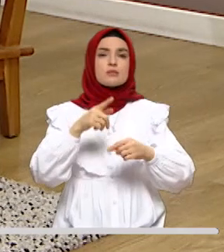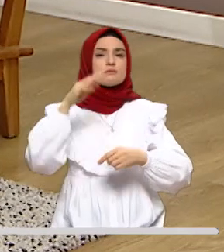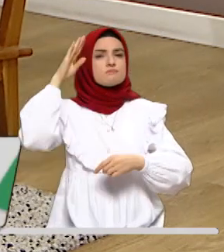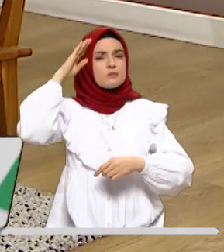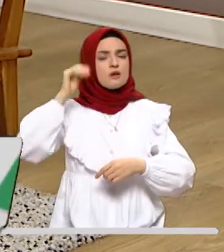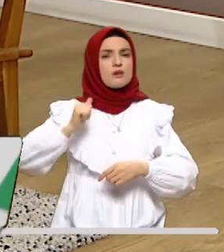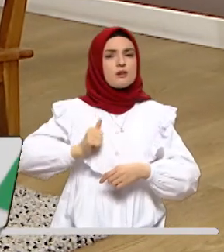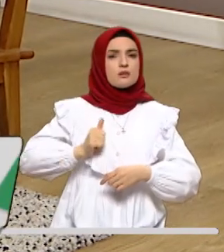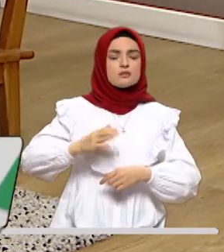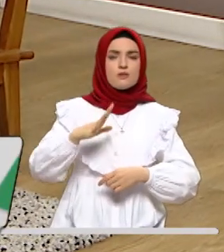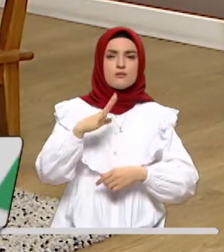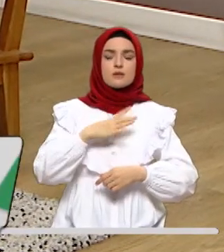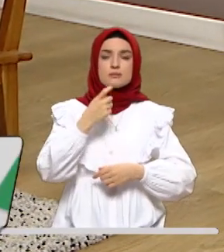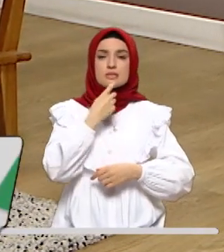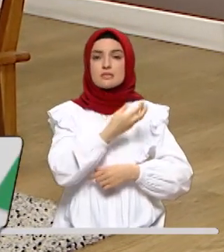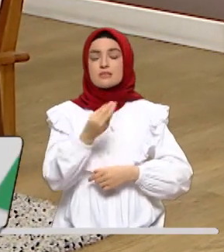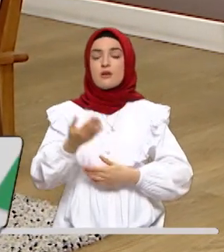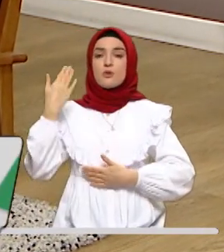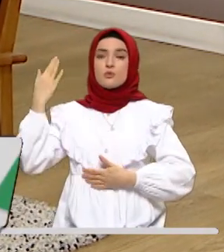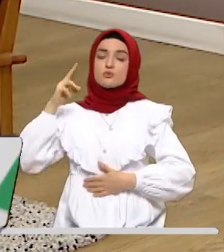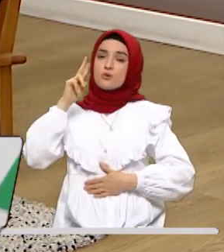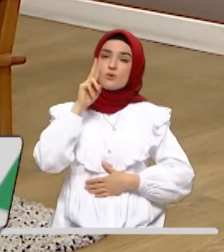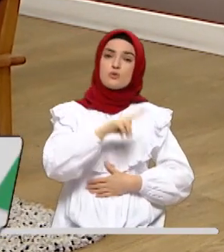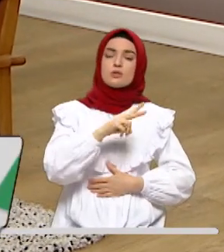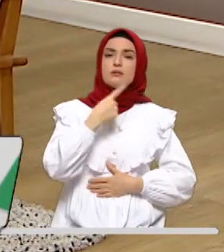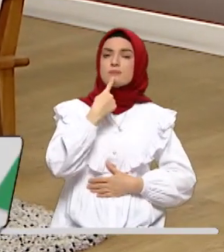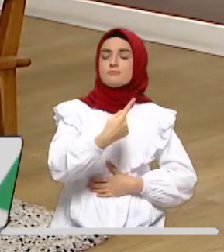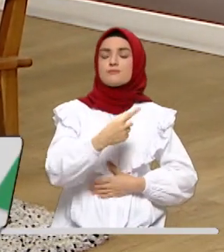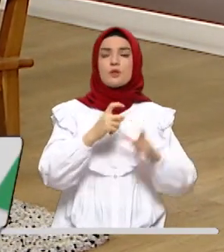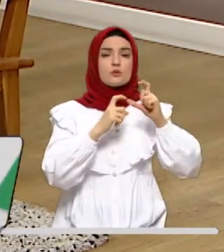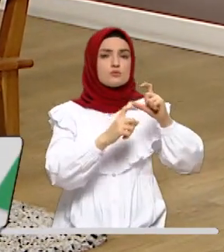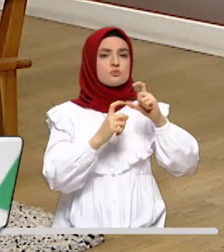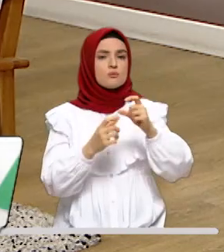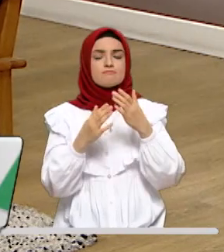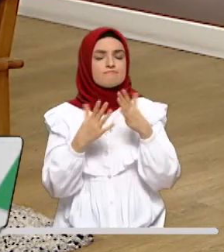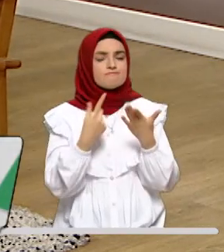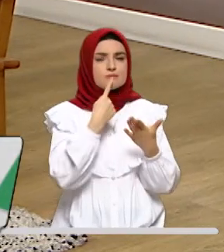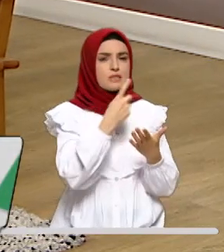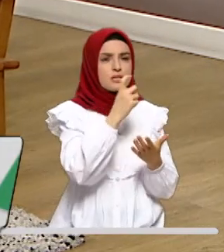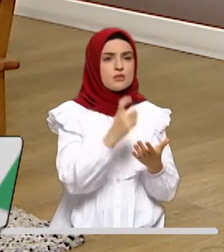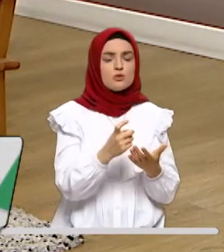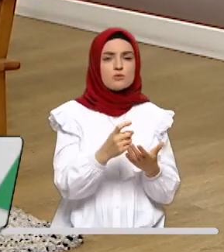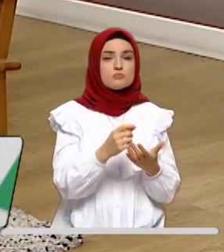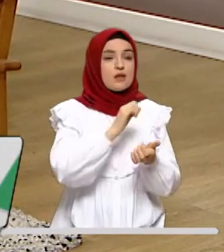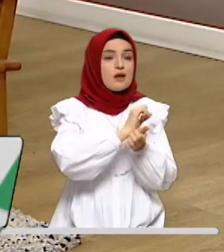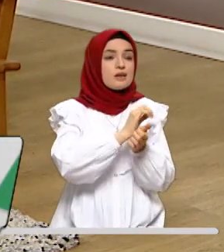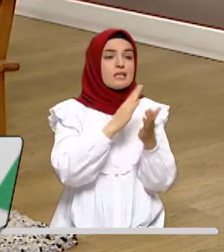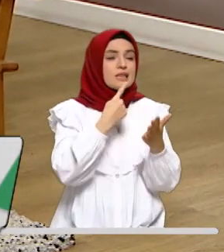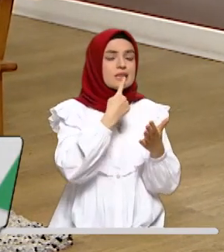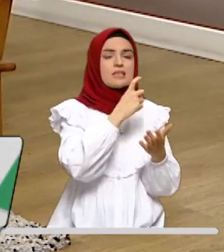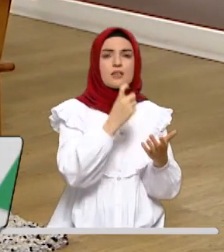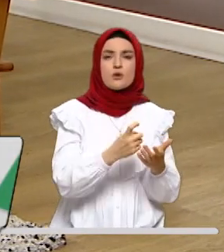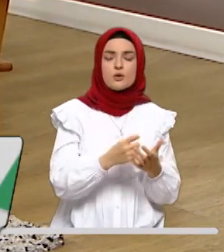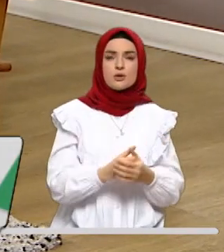idi. Yıllar evvel gösterdiler. Sordular, ne diyorsun? Ailene ne diyorsun, ne